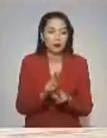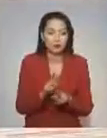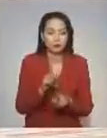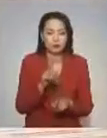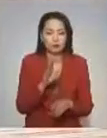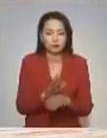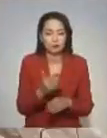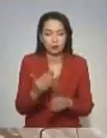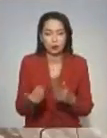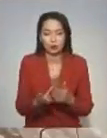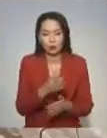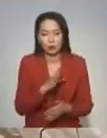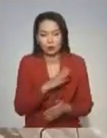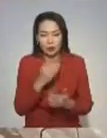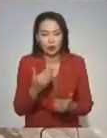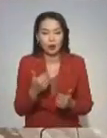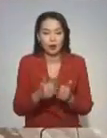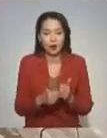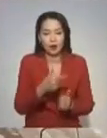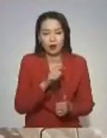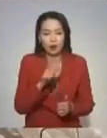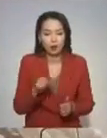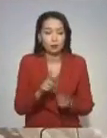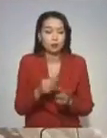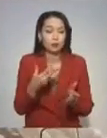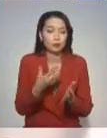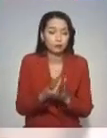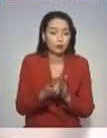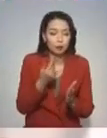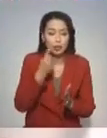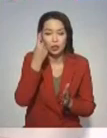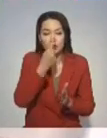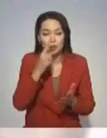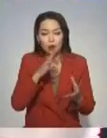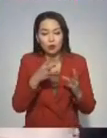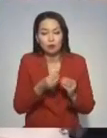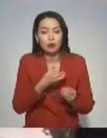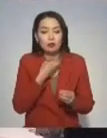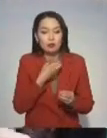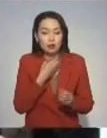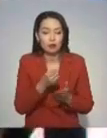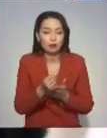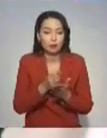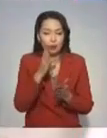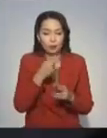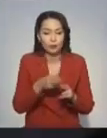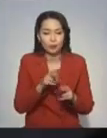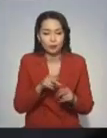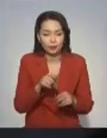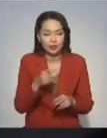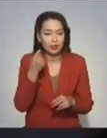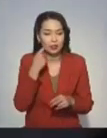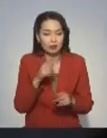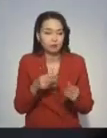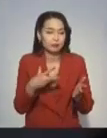көтерілген бастама. Осы арқылы енді азаматтар алдын ала төлем жасап, бір жылға денсаулықтарын сақтандыра алады. Қор өкілдері бұл тетік ешқашан